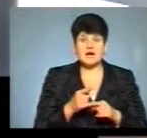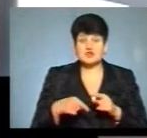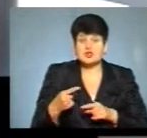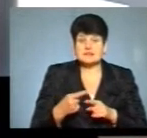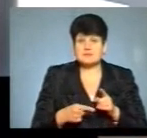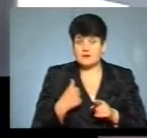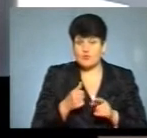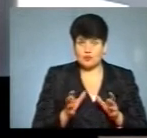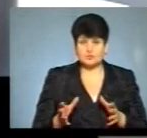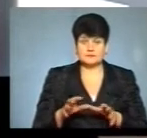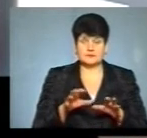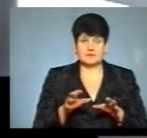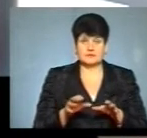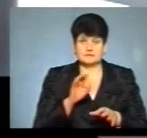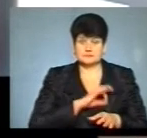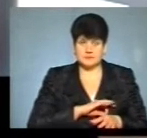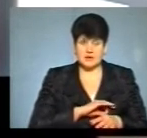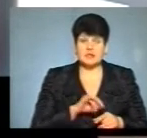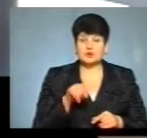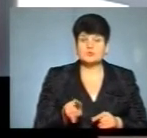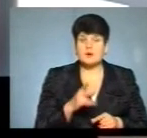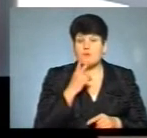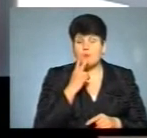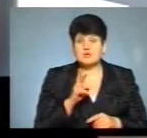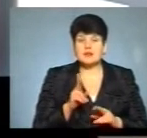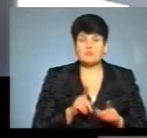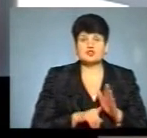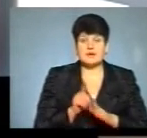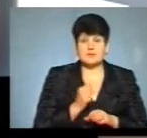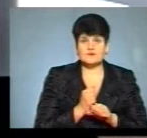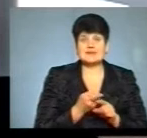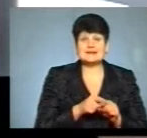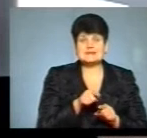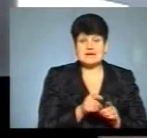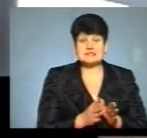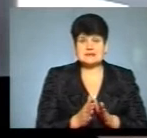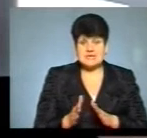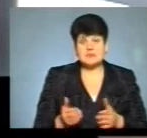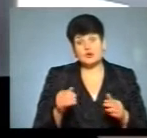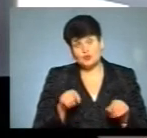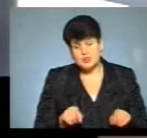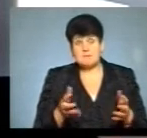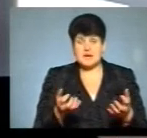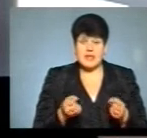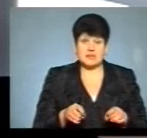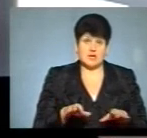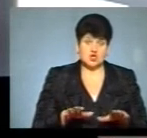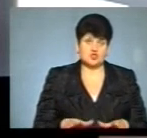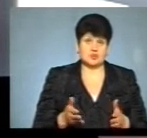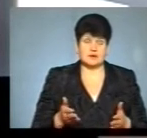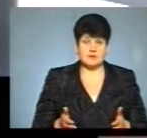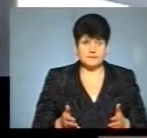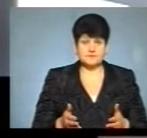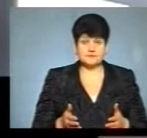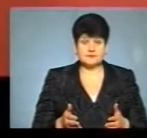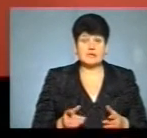їх закумулювати. Для того, щоб ми побачили, як почне працювати ця система, і тоді вже прийняти рішення відповідні.